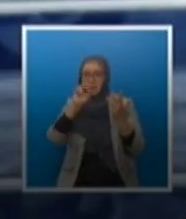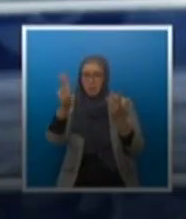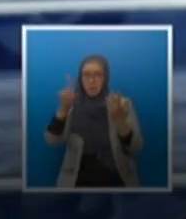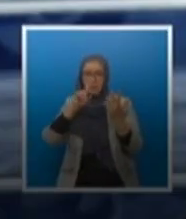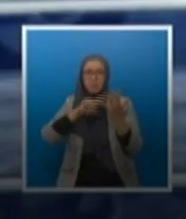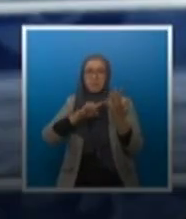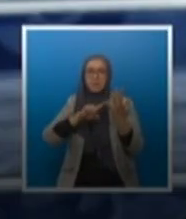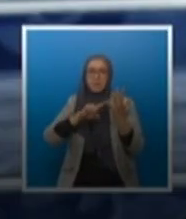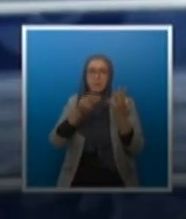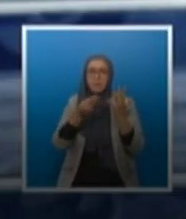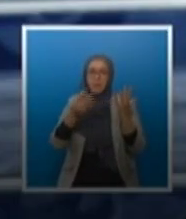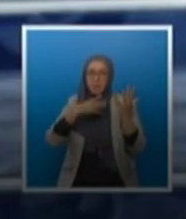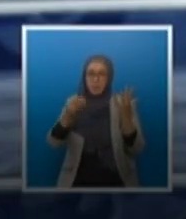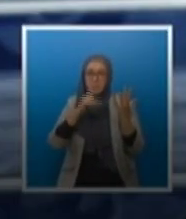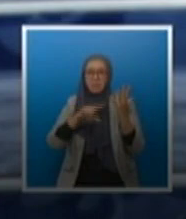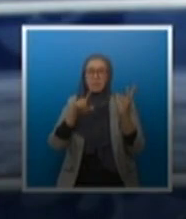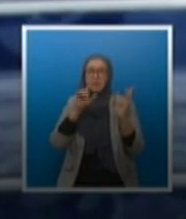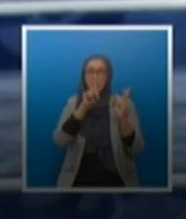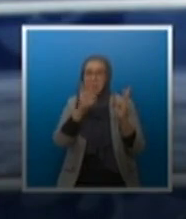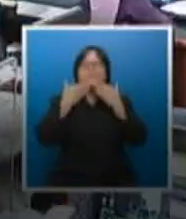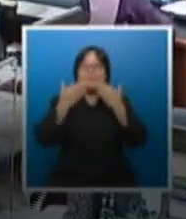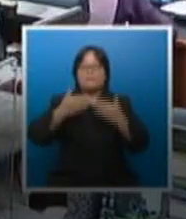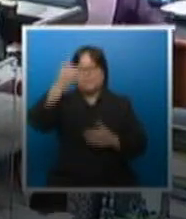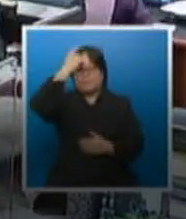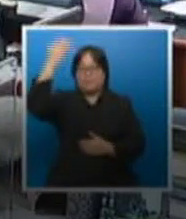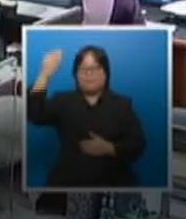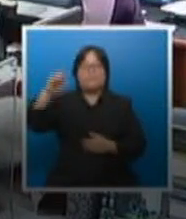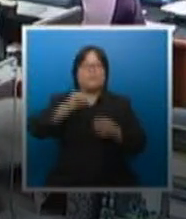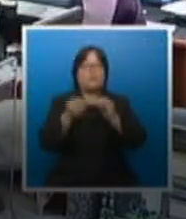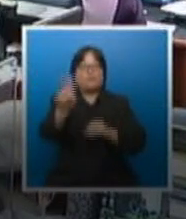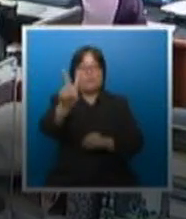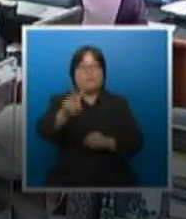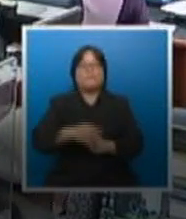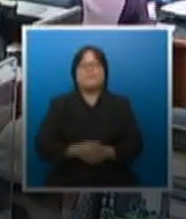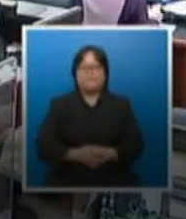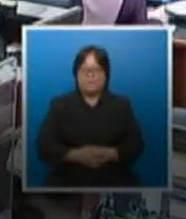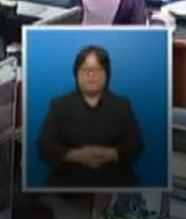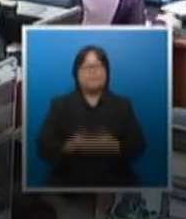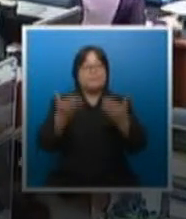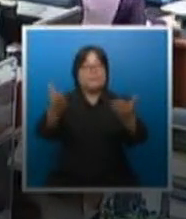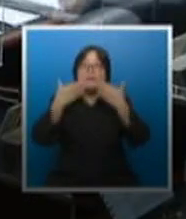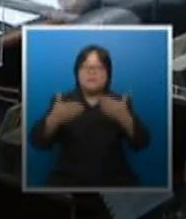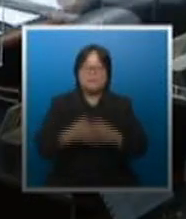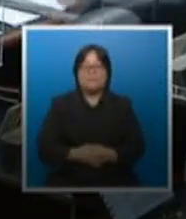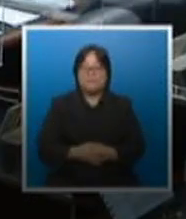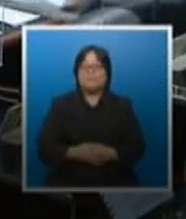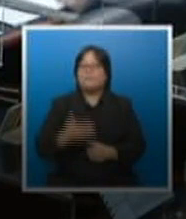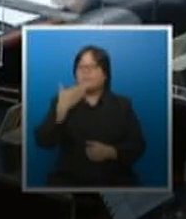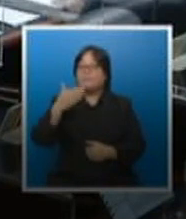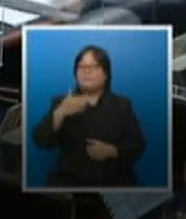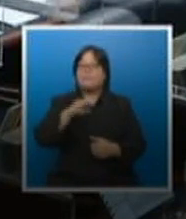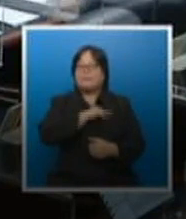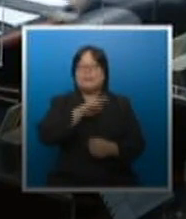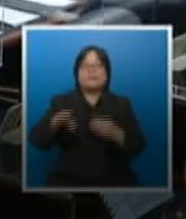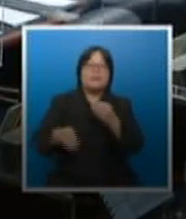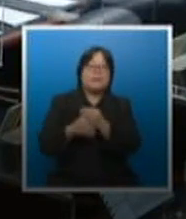Menteri di Jabatan Perdana Menteri, Datuk Takiyuddin Hassan jangka beberapa ahli Dewan Negara mungkin dijangkiti COVID-19, susulan seorang pegawai kontrak ahli